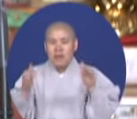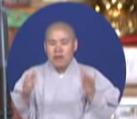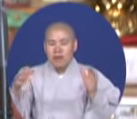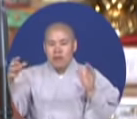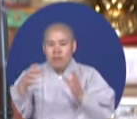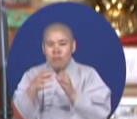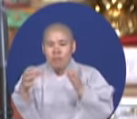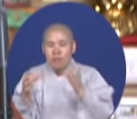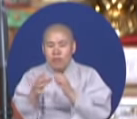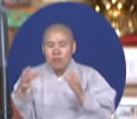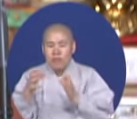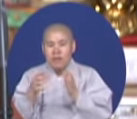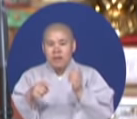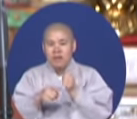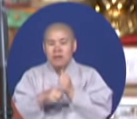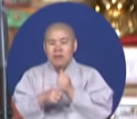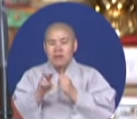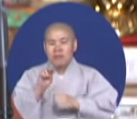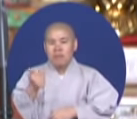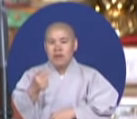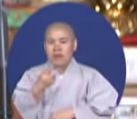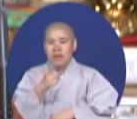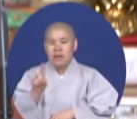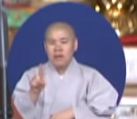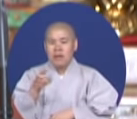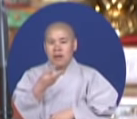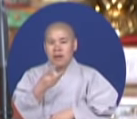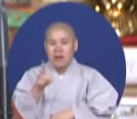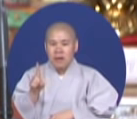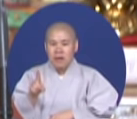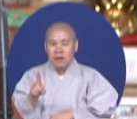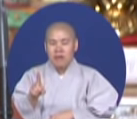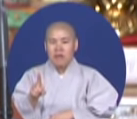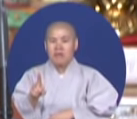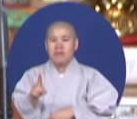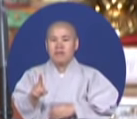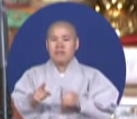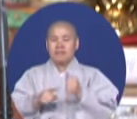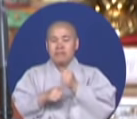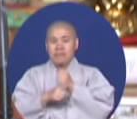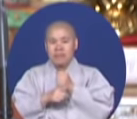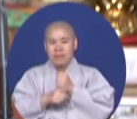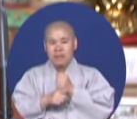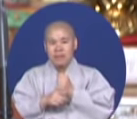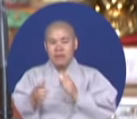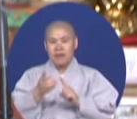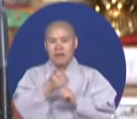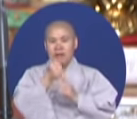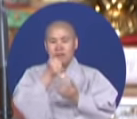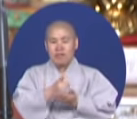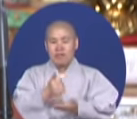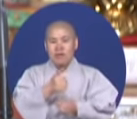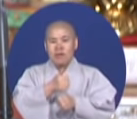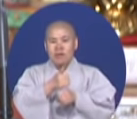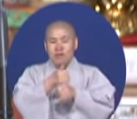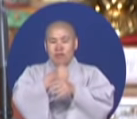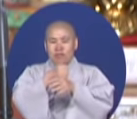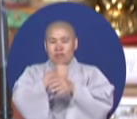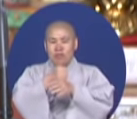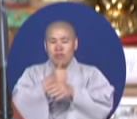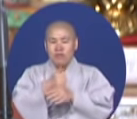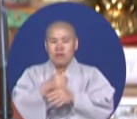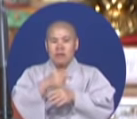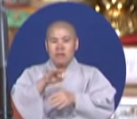이 소리예요. 그걸 만다라라고 그래요. 그래서 만다라는 부처님, 보살님, 신장님